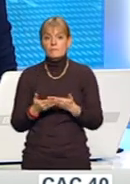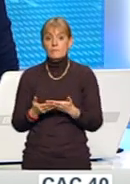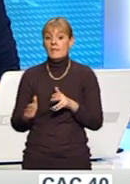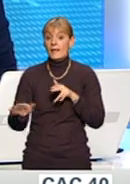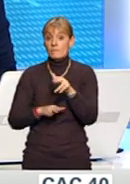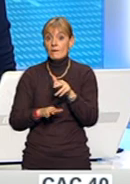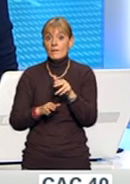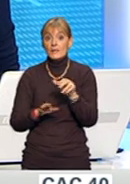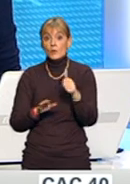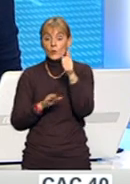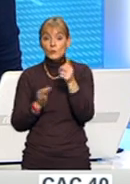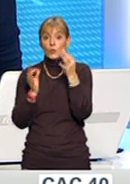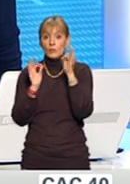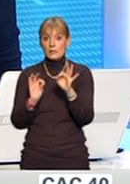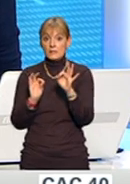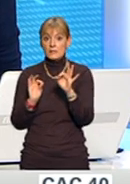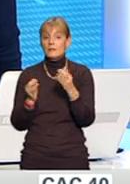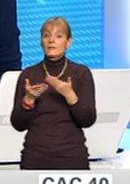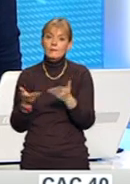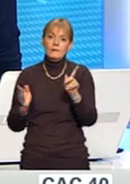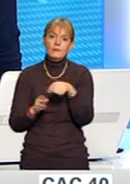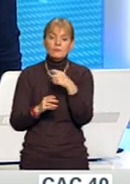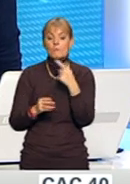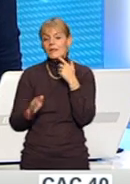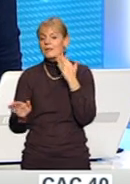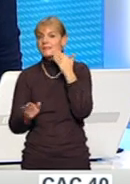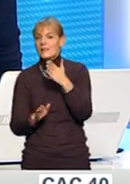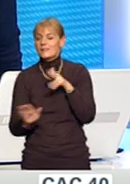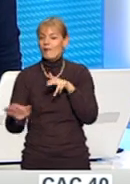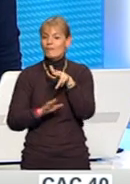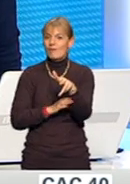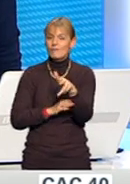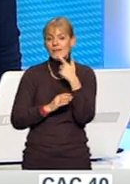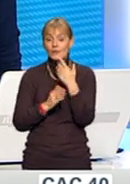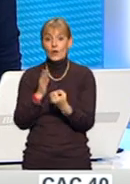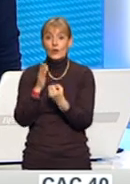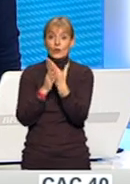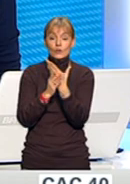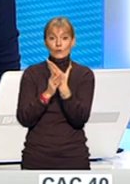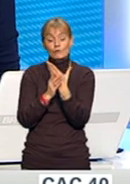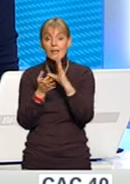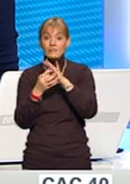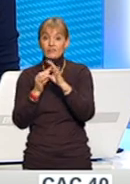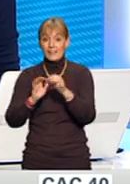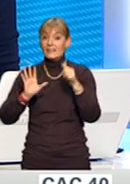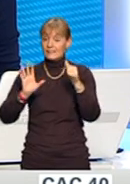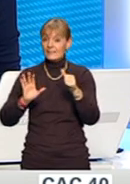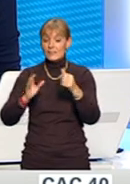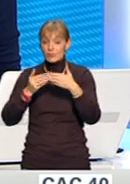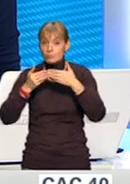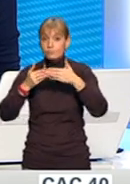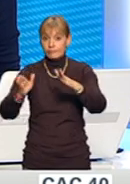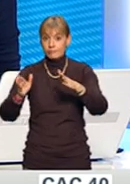presque 13h10, on va évoquer à présent, évidemment en direct, l'événement en télé du jour, le lancement de 6 nouvelles chaînes sur la